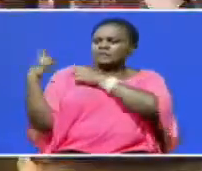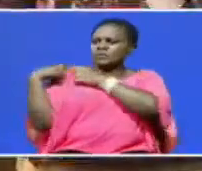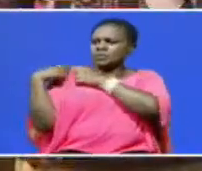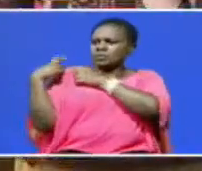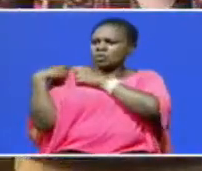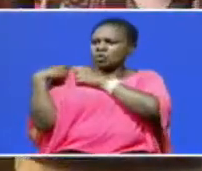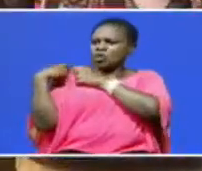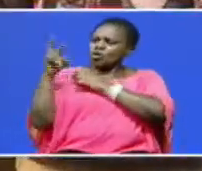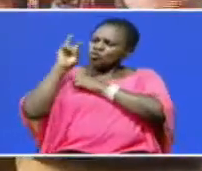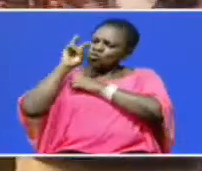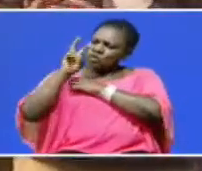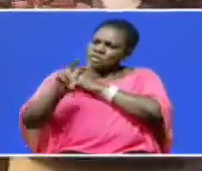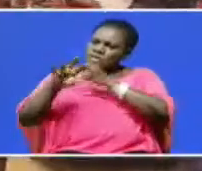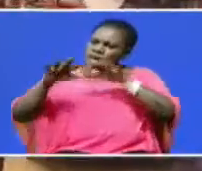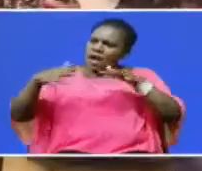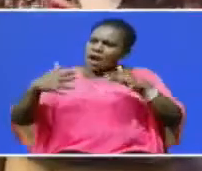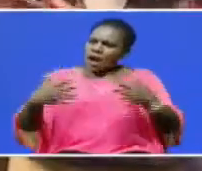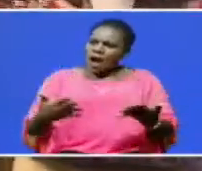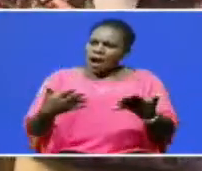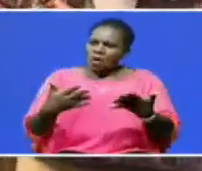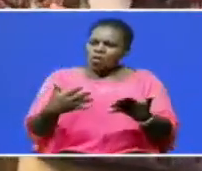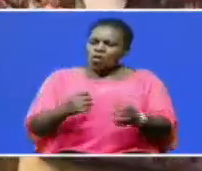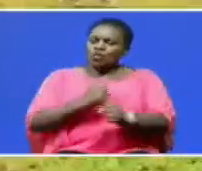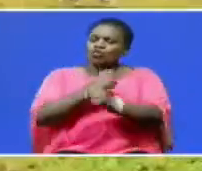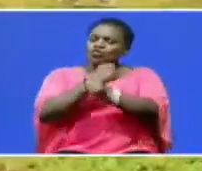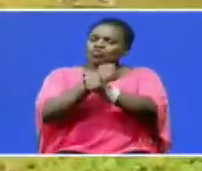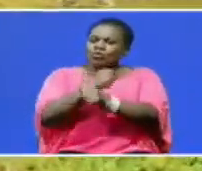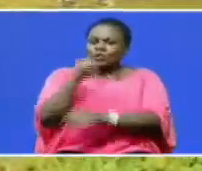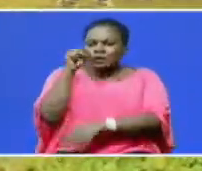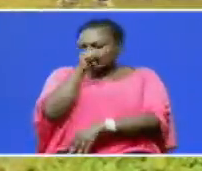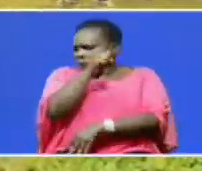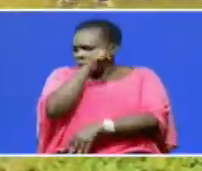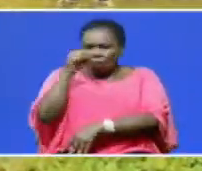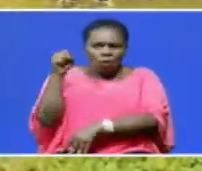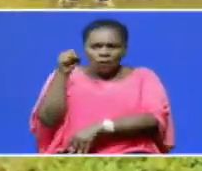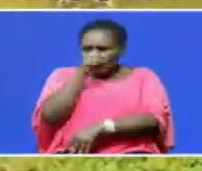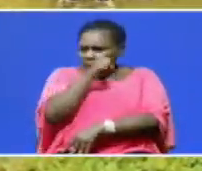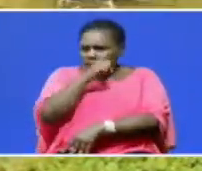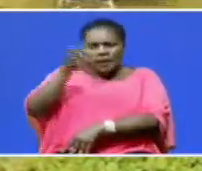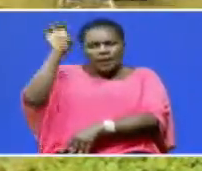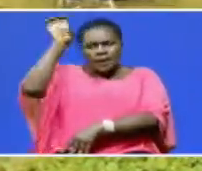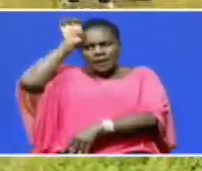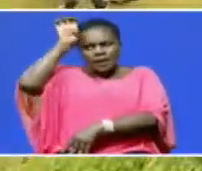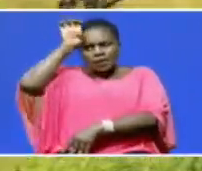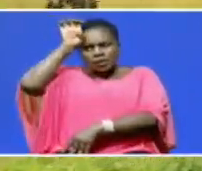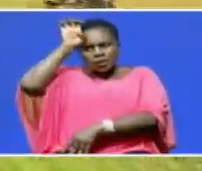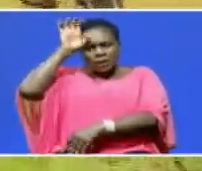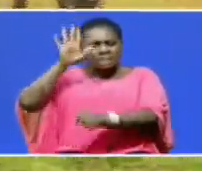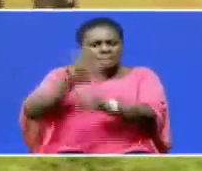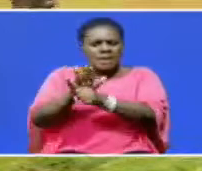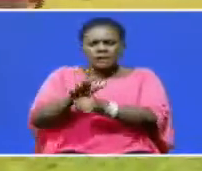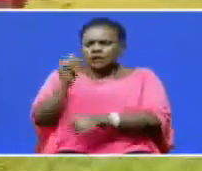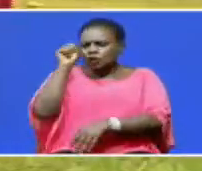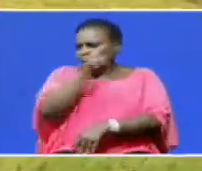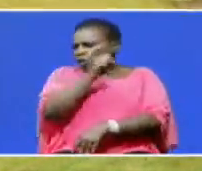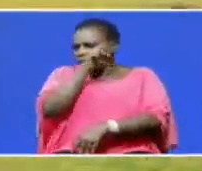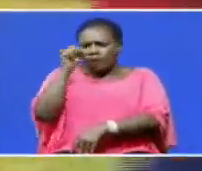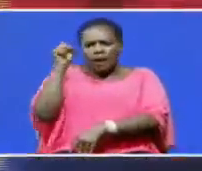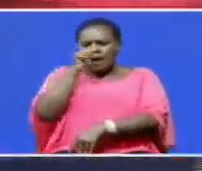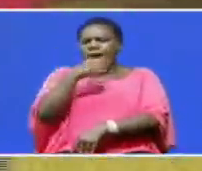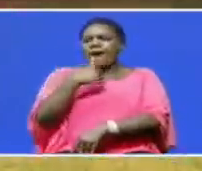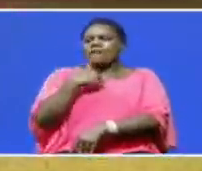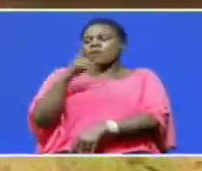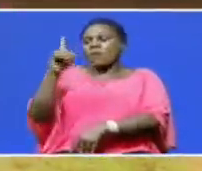husika kutafuta njia mbadala ya kuzikidhi familia hizi. Eneo la mji wa Eldoret lina watoto wengi wa kurandaranda ambao